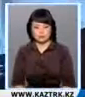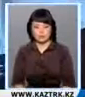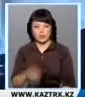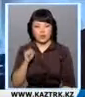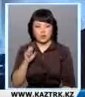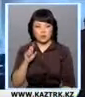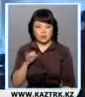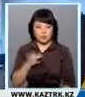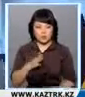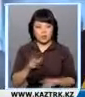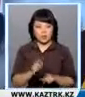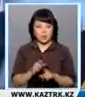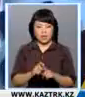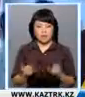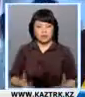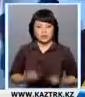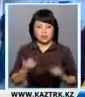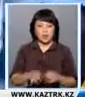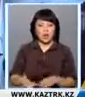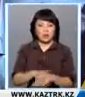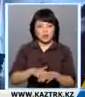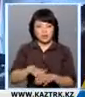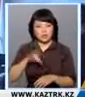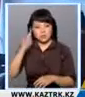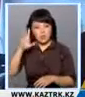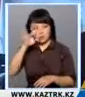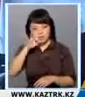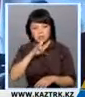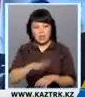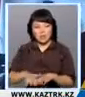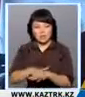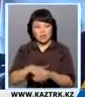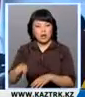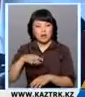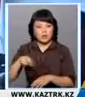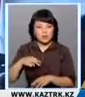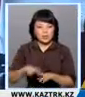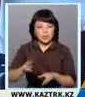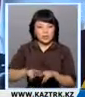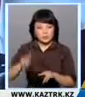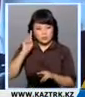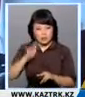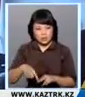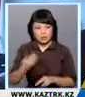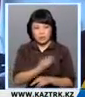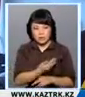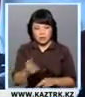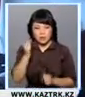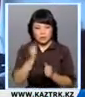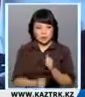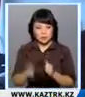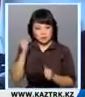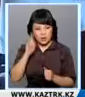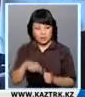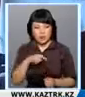Абай атамыздың сөзі жалпы халыққа ортақ үлкен қазақ әдебиетінің жауқары үлкен мәдени мұрасы деп білеміз. Бұл